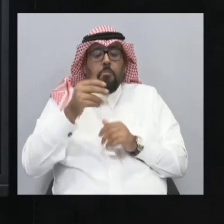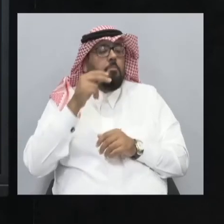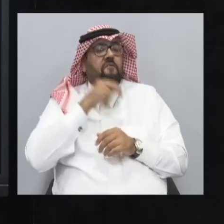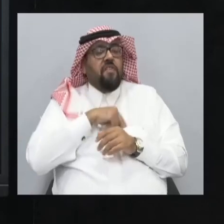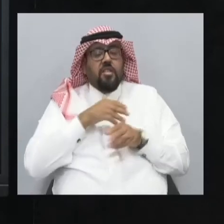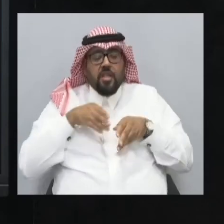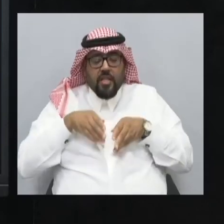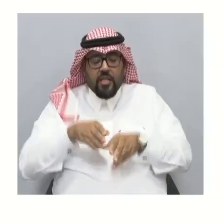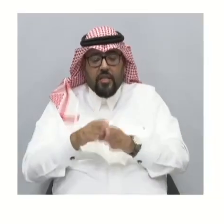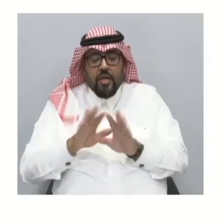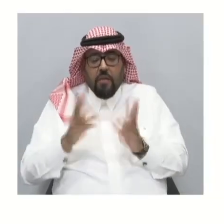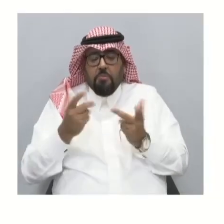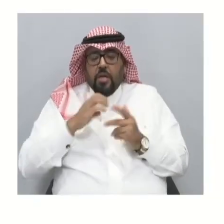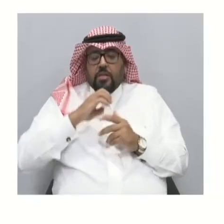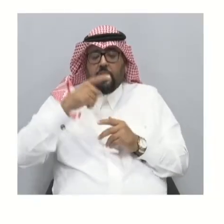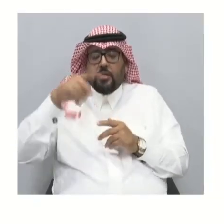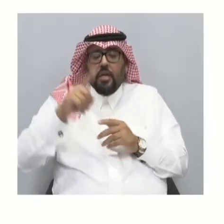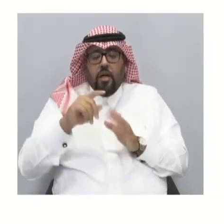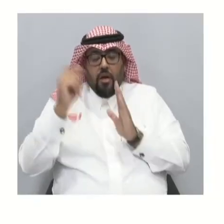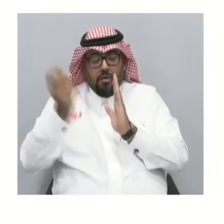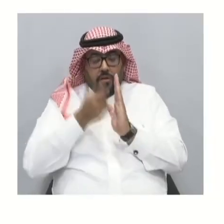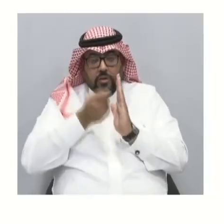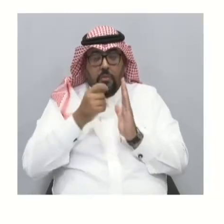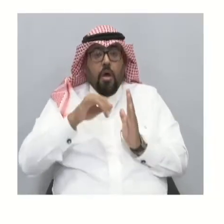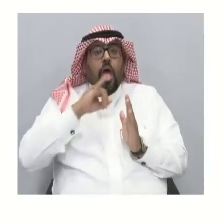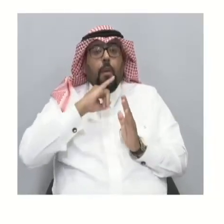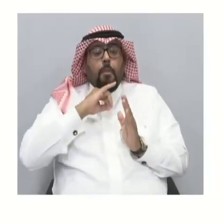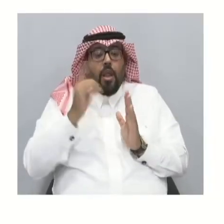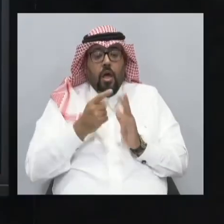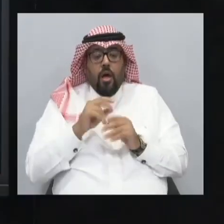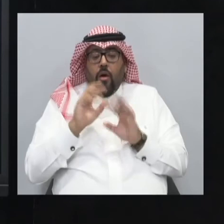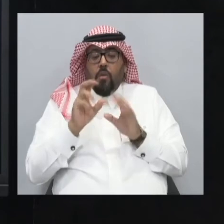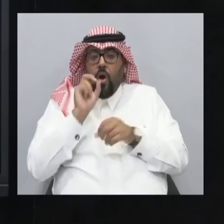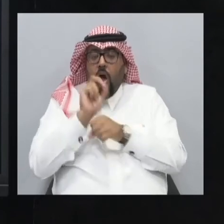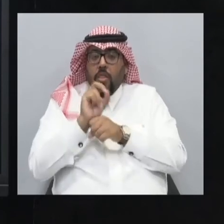بفوائدها مع مراعاة الصحة النحوية وسلامة الرسم الإملائي وعلامة الترقيم. أكتب